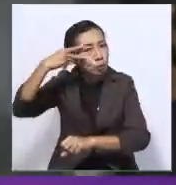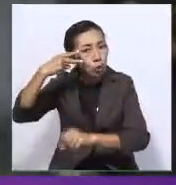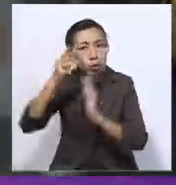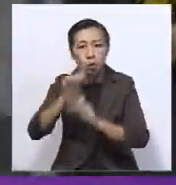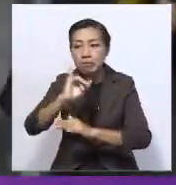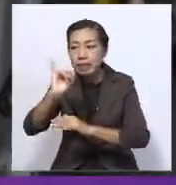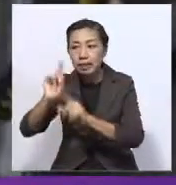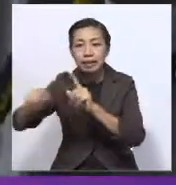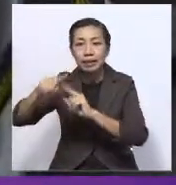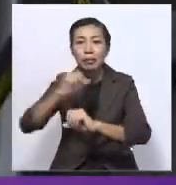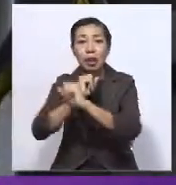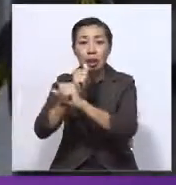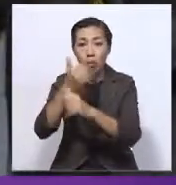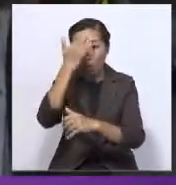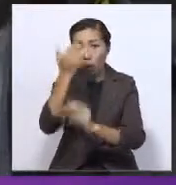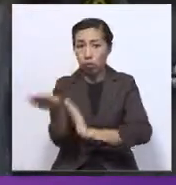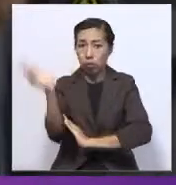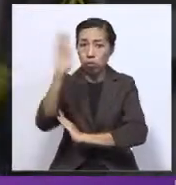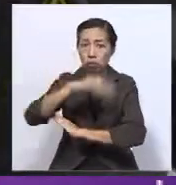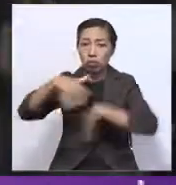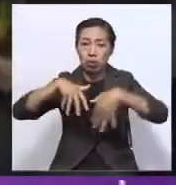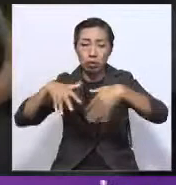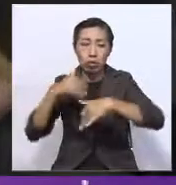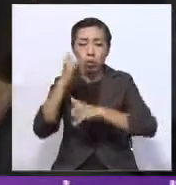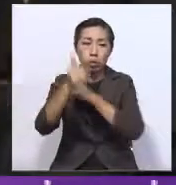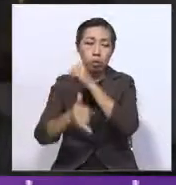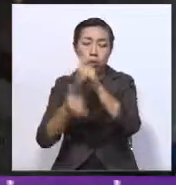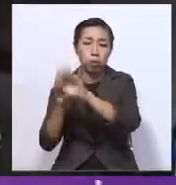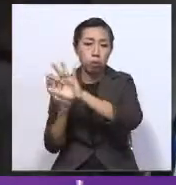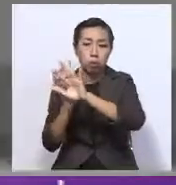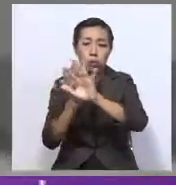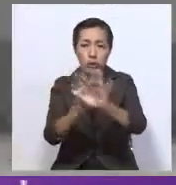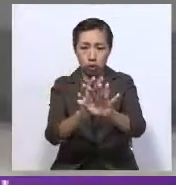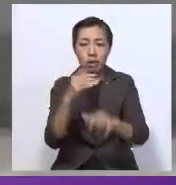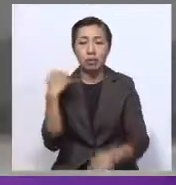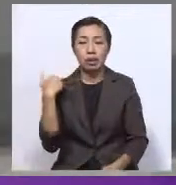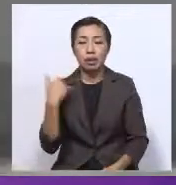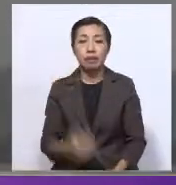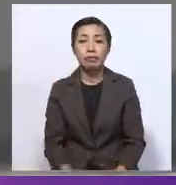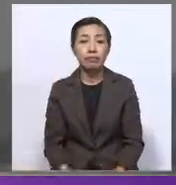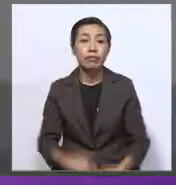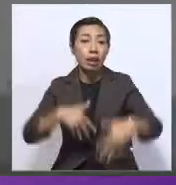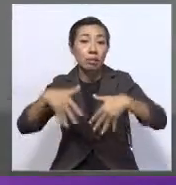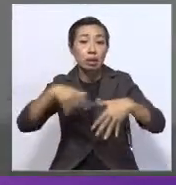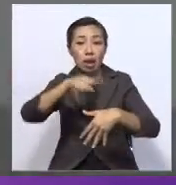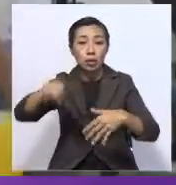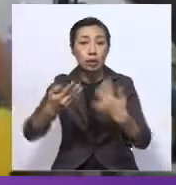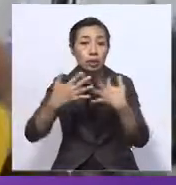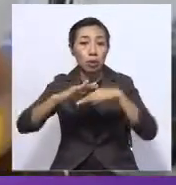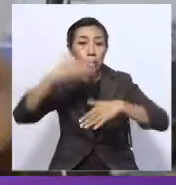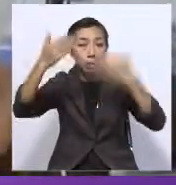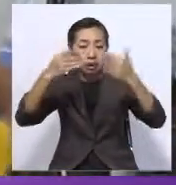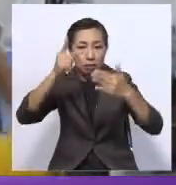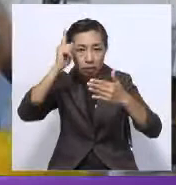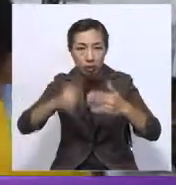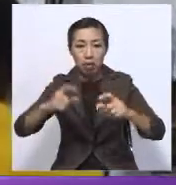ริเวณนี้ค่ะเนื่องจากตลอดทั้งวันนะคะมีประชาชนเดินทางมาเป็นจำนวนมากค่ะซึ่งประชาชนที่ร่วมงานนะคะจะต้องพกบัต